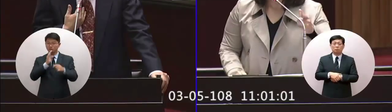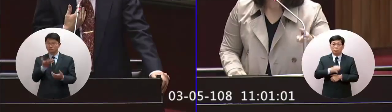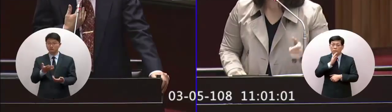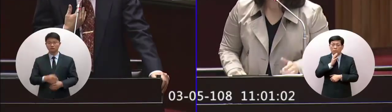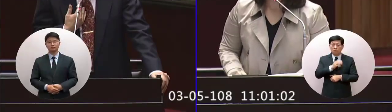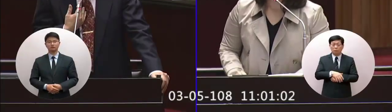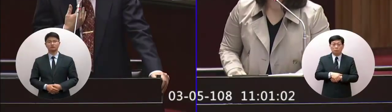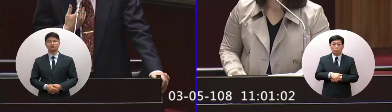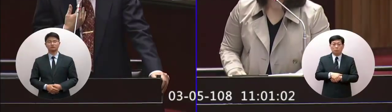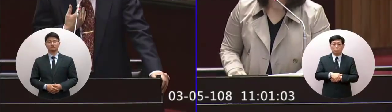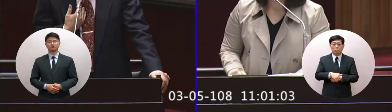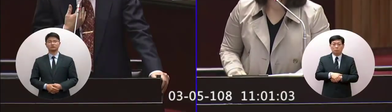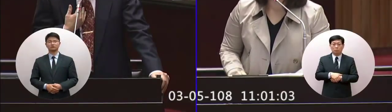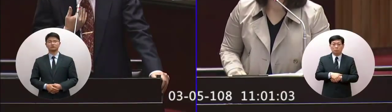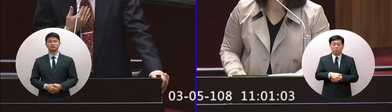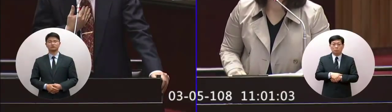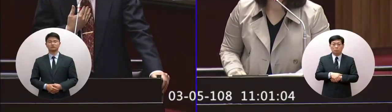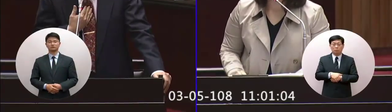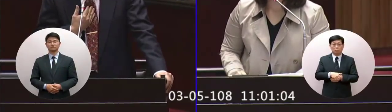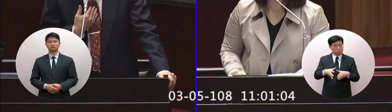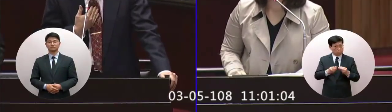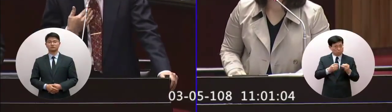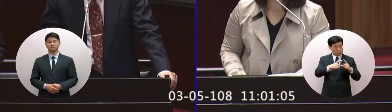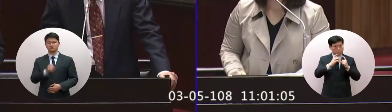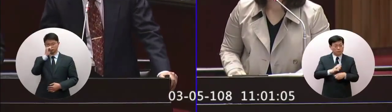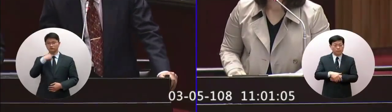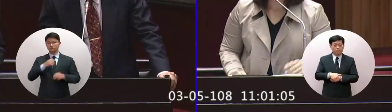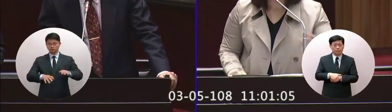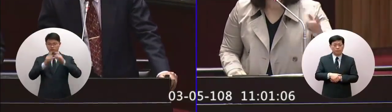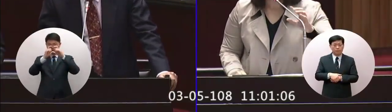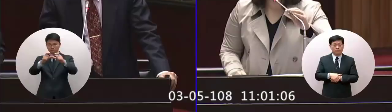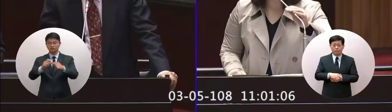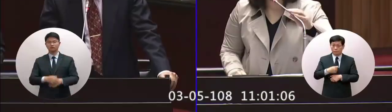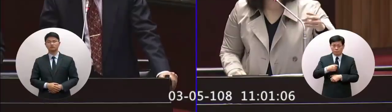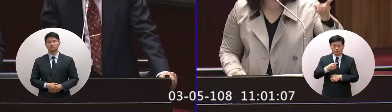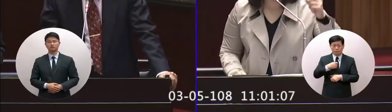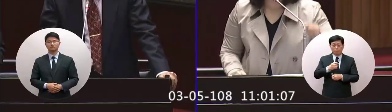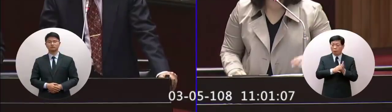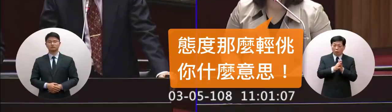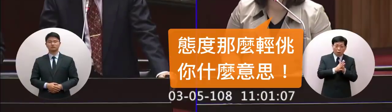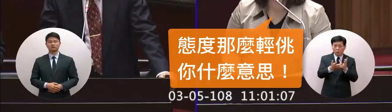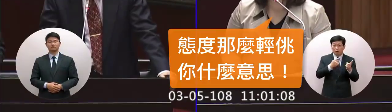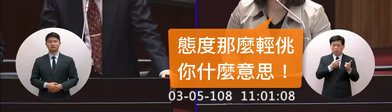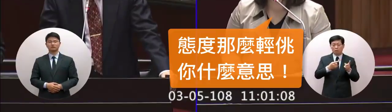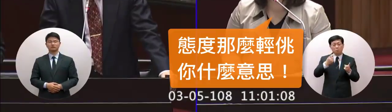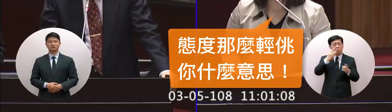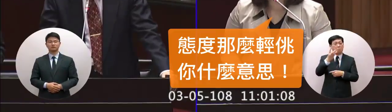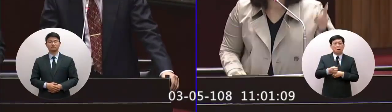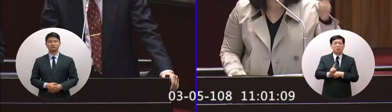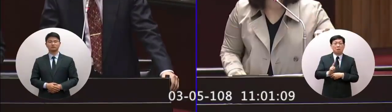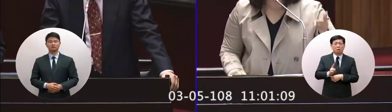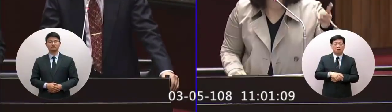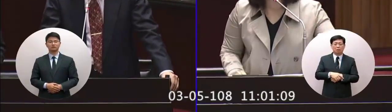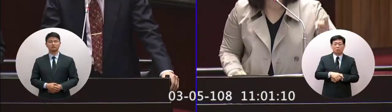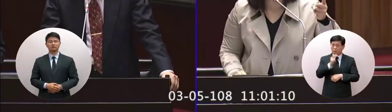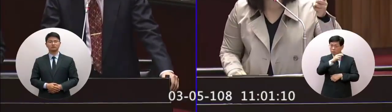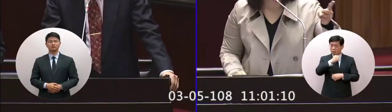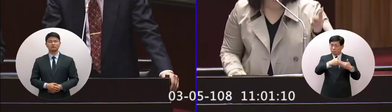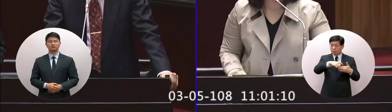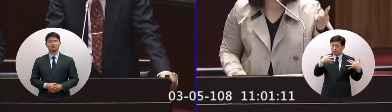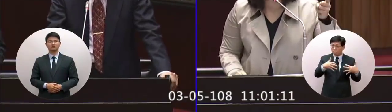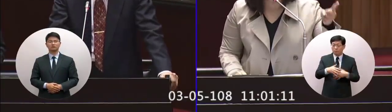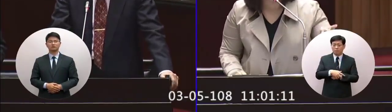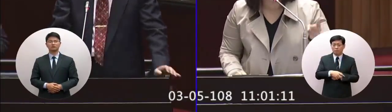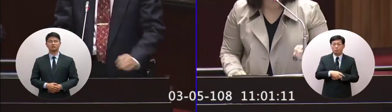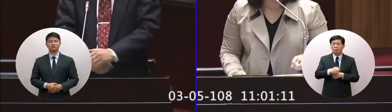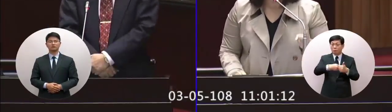是啊，我不需要你回答吗？ 好，我那我现在回答你。 你现在抢救兵，难不然就是态度这么轻佻，你什么意思？你看到两岸关系，我跟你提